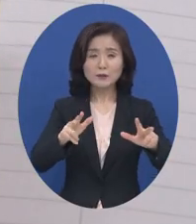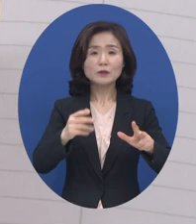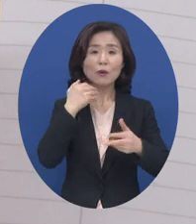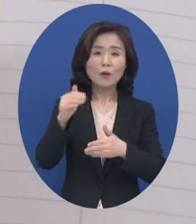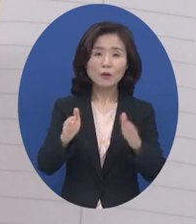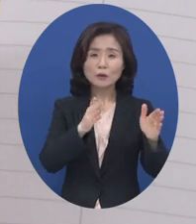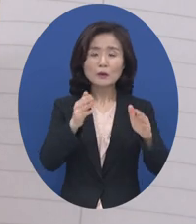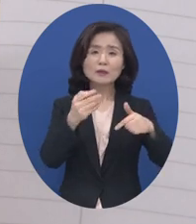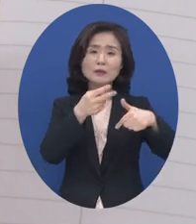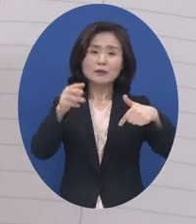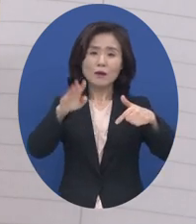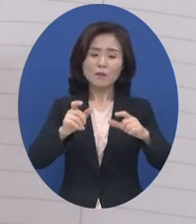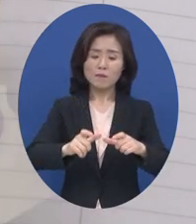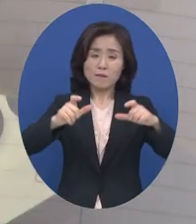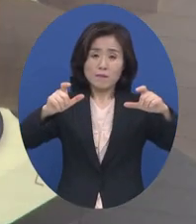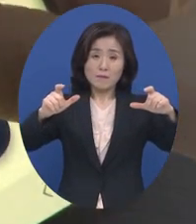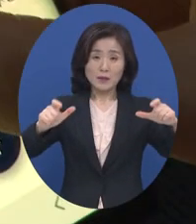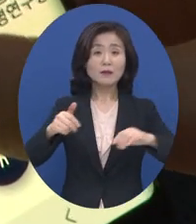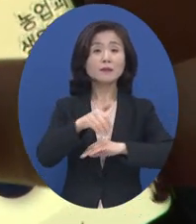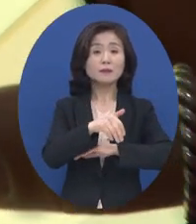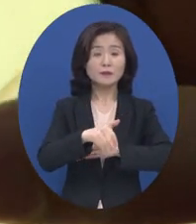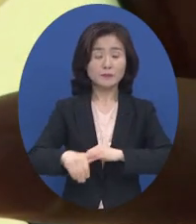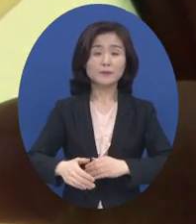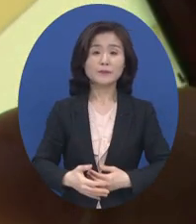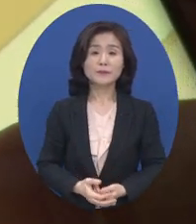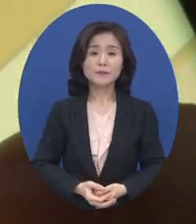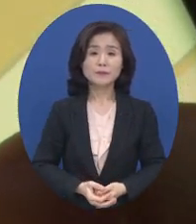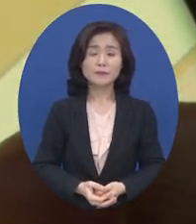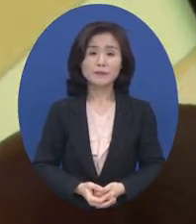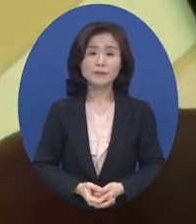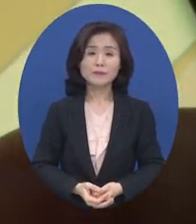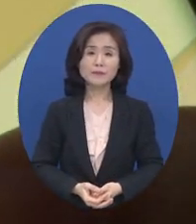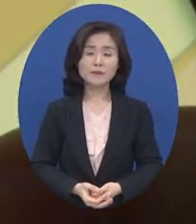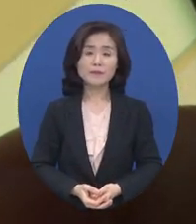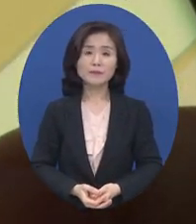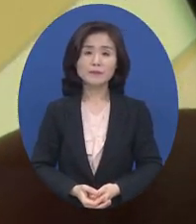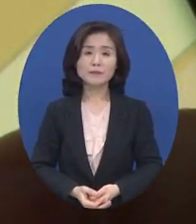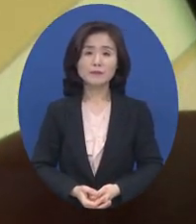나갈 계획이 없다 경주 tv 표창 순입니다